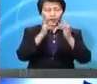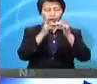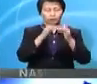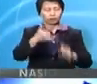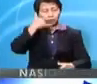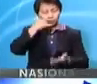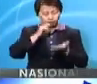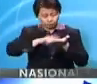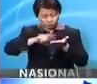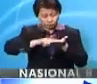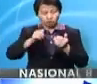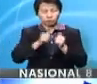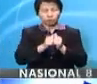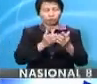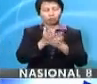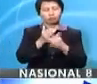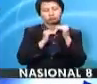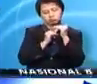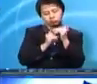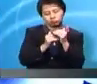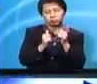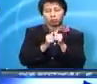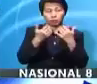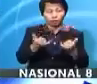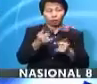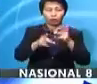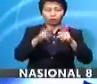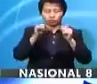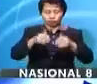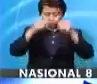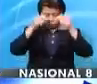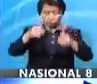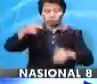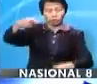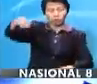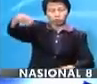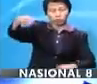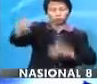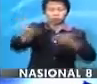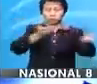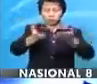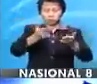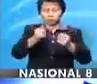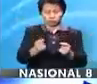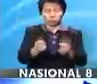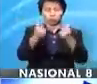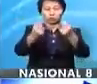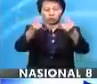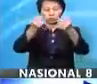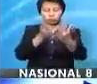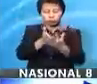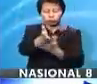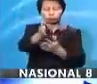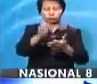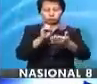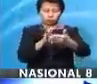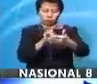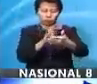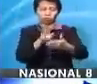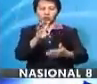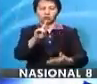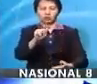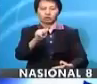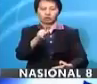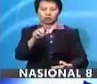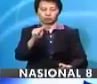telefon bimbit dengan akses terhad, kini pengguna menitik beratkan mutu perkhidmatan dan kelajuan mengakses data. Datuk Seri